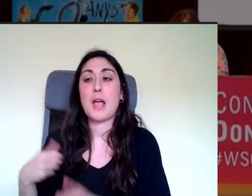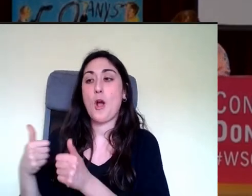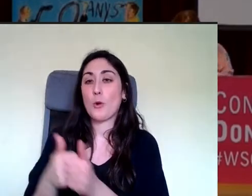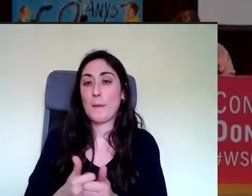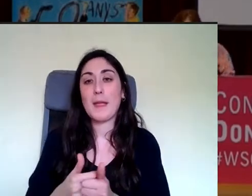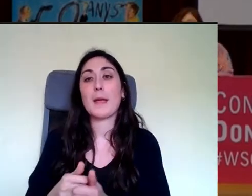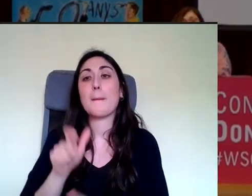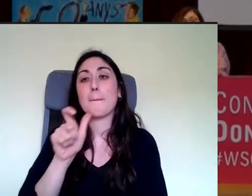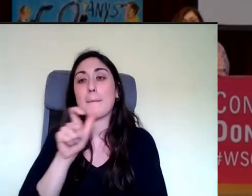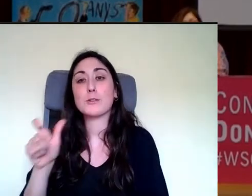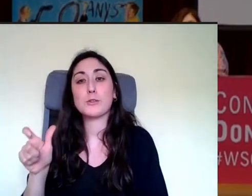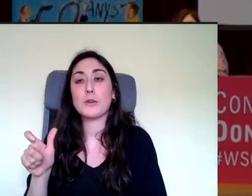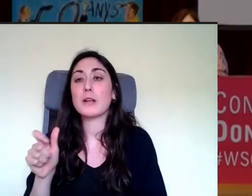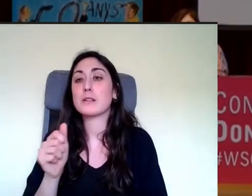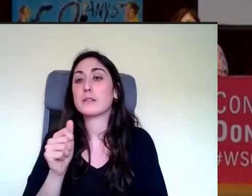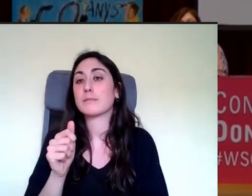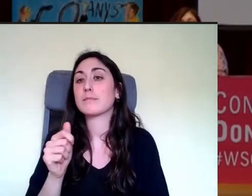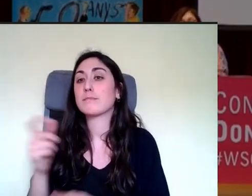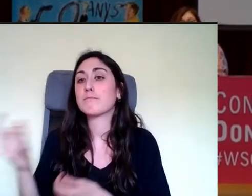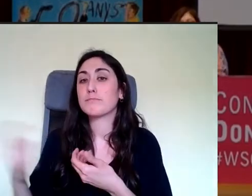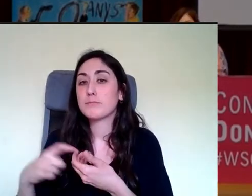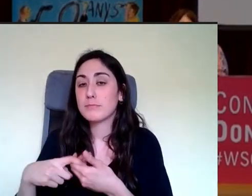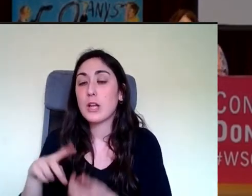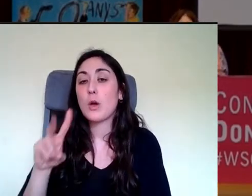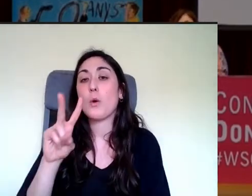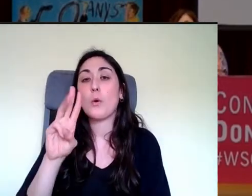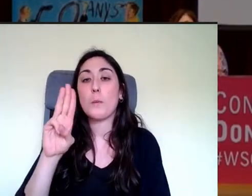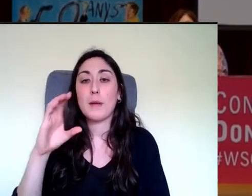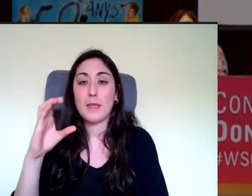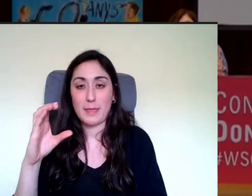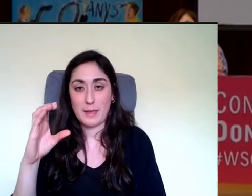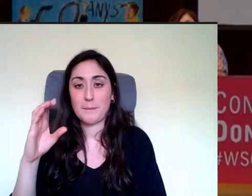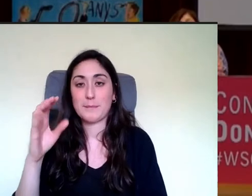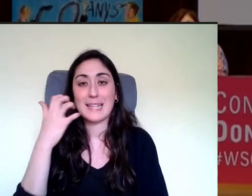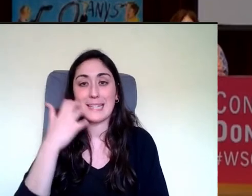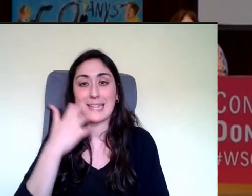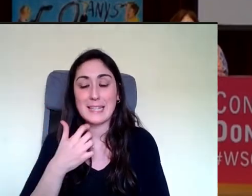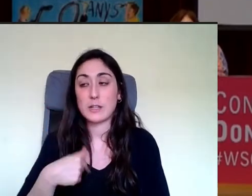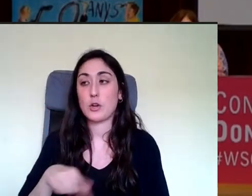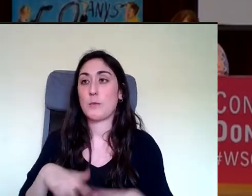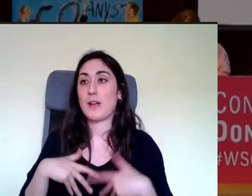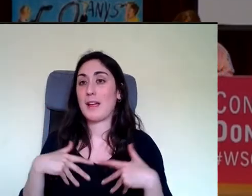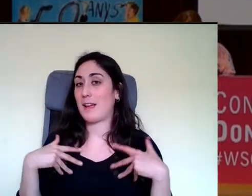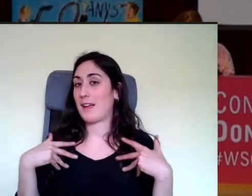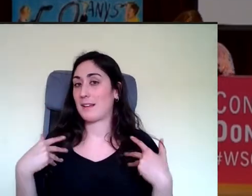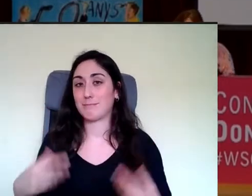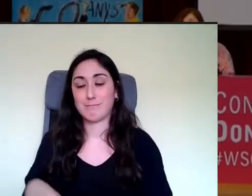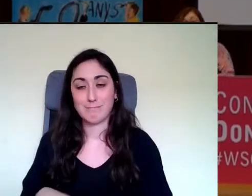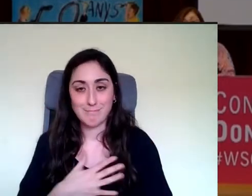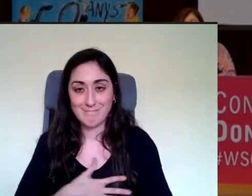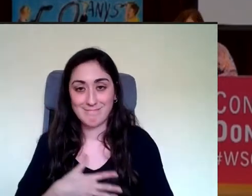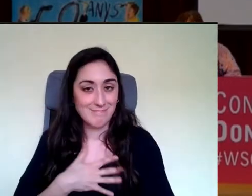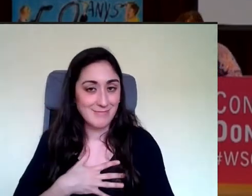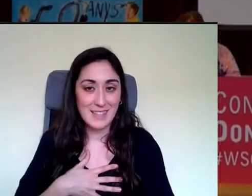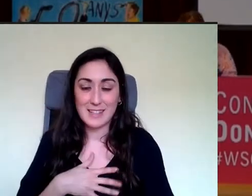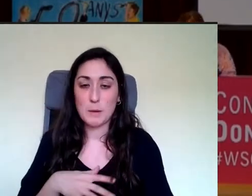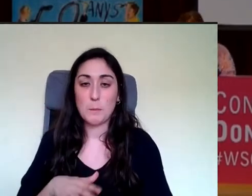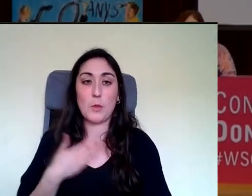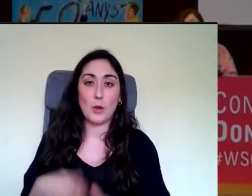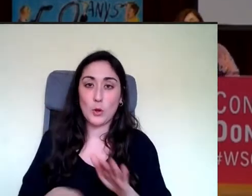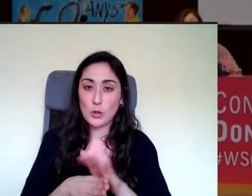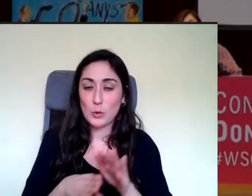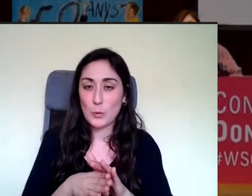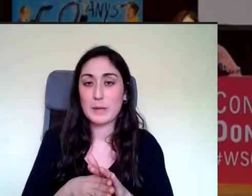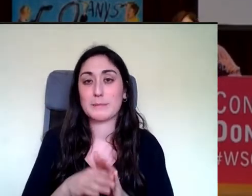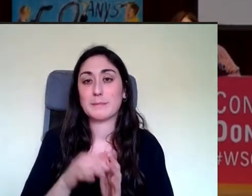presencialitat. Doncs des de la UPC de Terrassa estem especialment satisfets d'haver-ho pogut tirar endavant, també des de la Càtedra